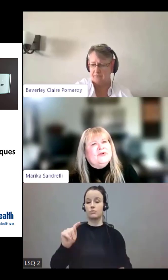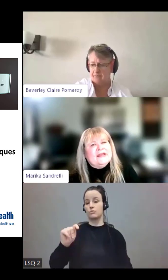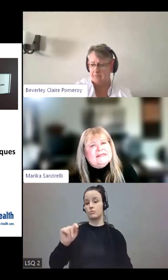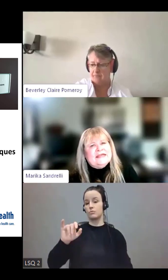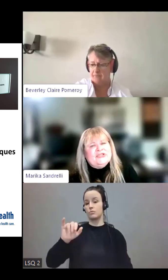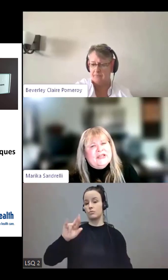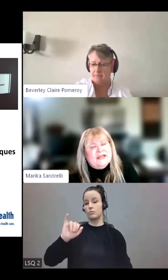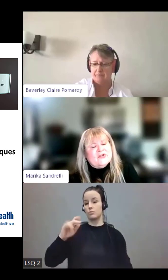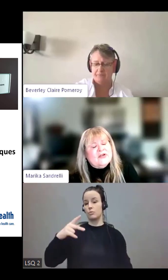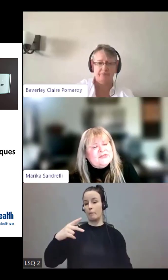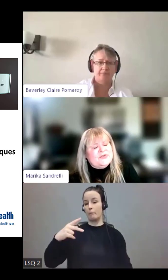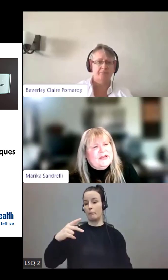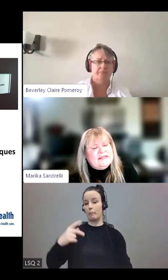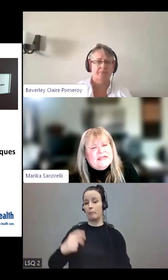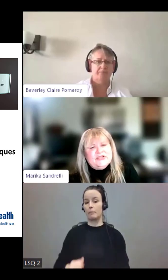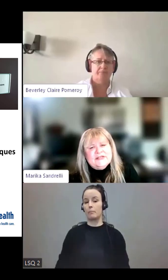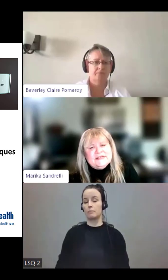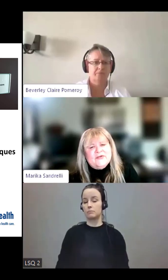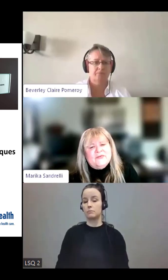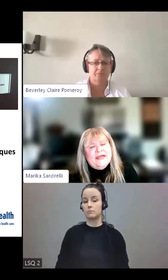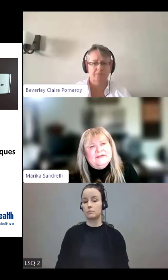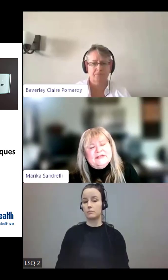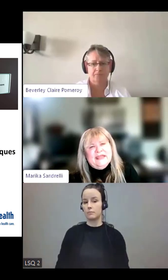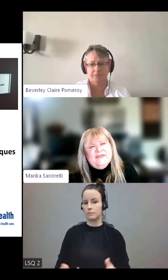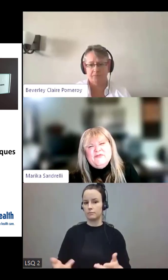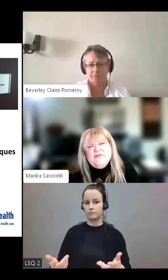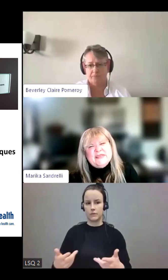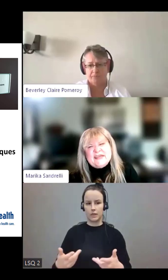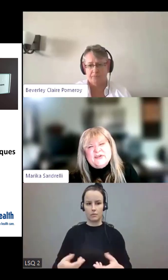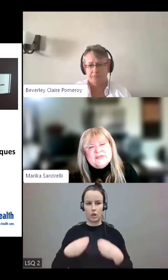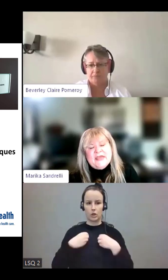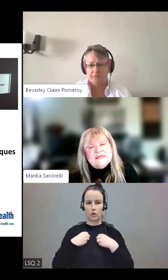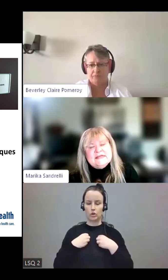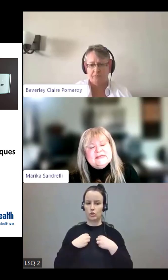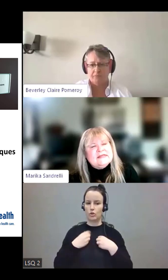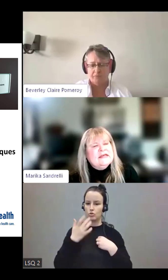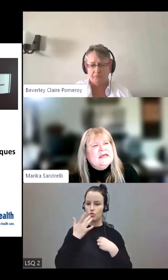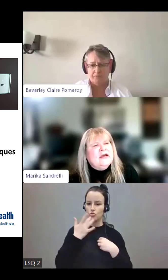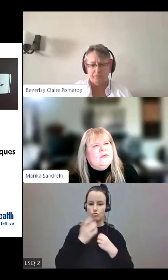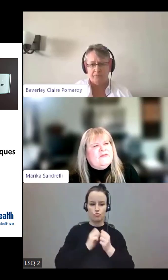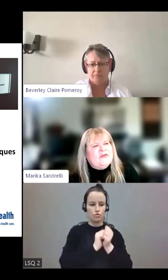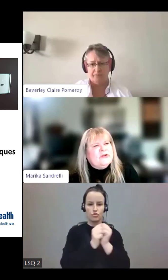dans différentes organisations, même dans des espaces physiques. On a un projet qui s'appelle